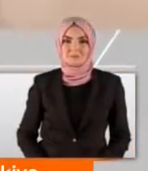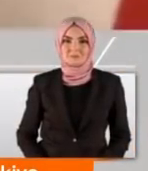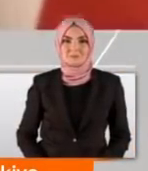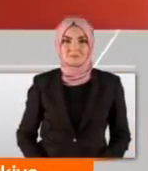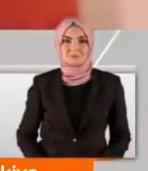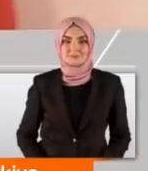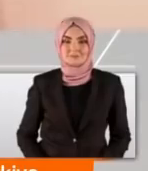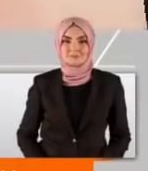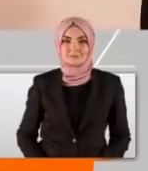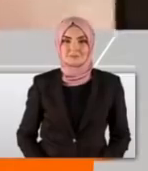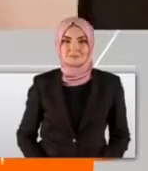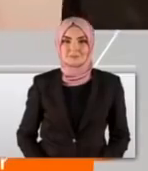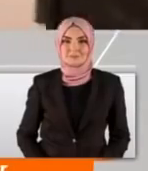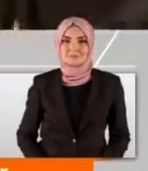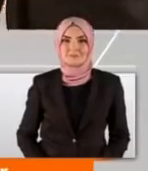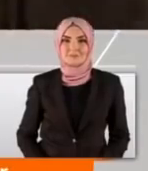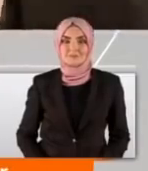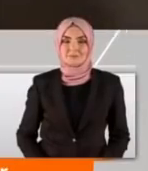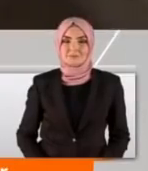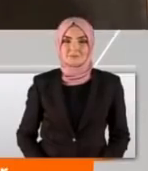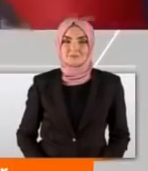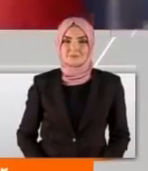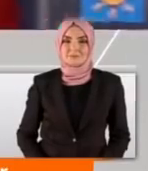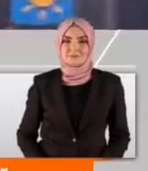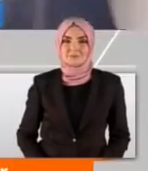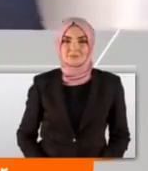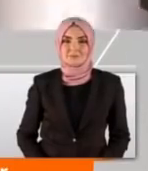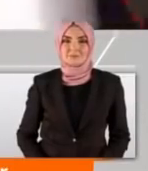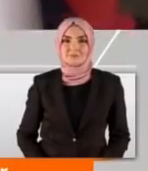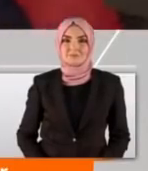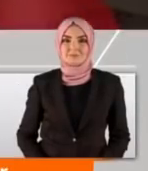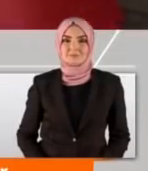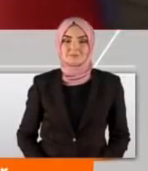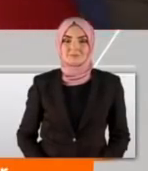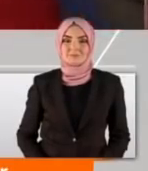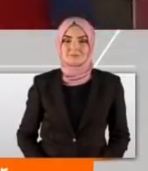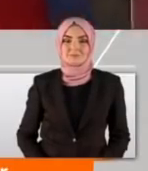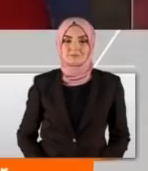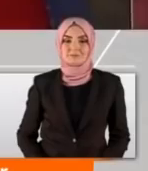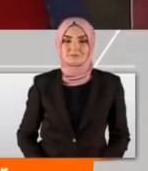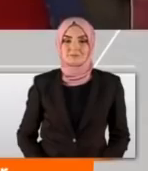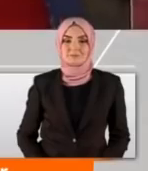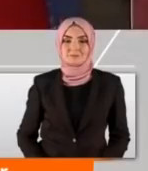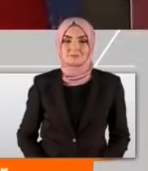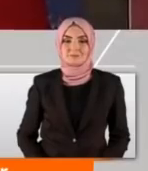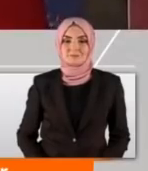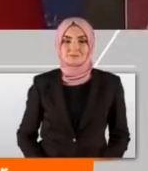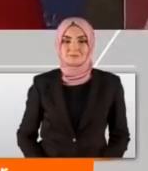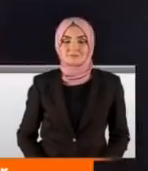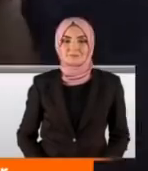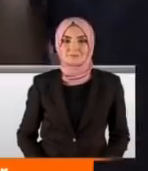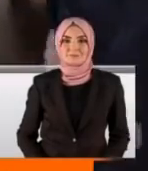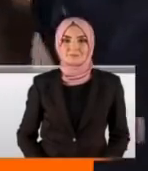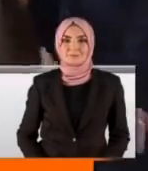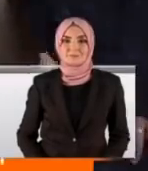dışlayayım. Kürt kardeşime de birkaç sempatik söz söyleyeyim. Ben buradan oyları toplarım diye yanılıyorsa büyük yanlış